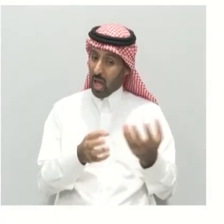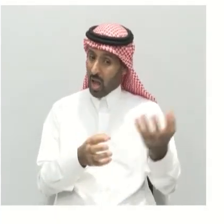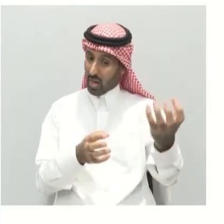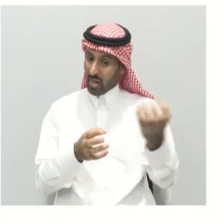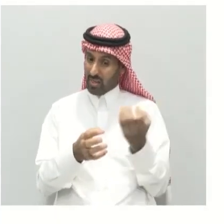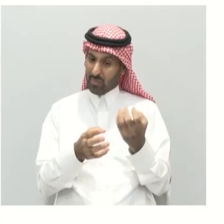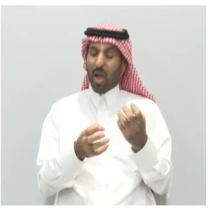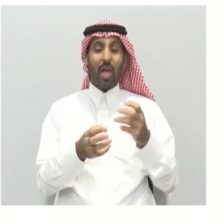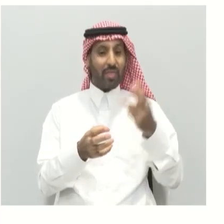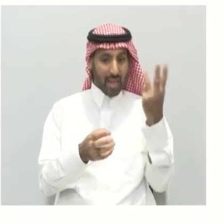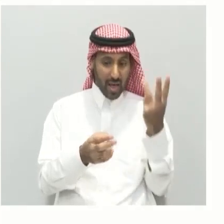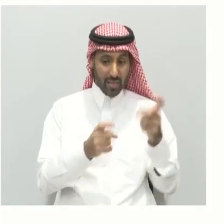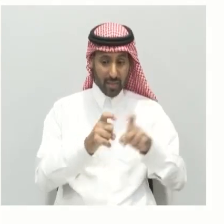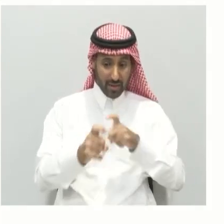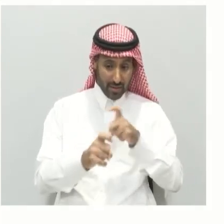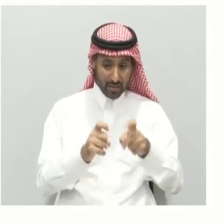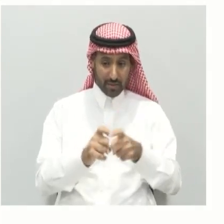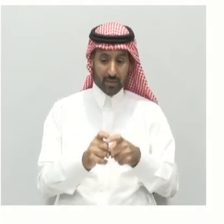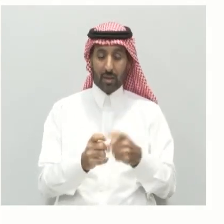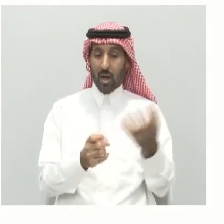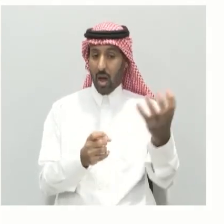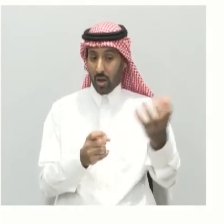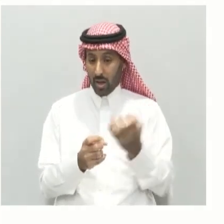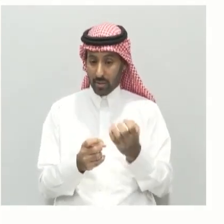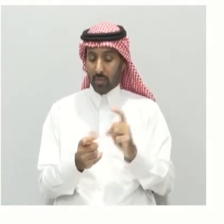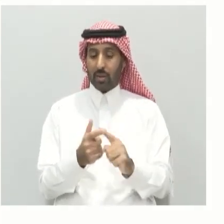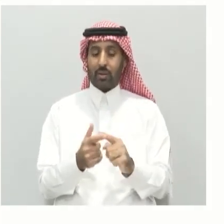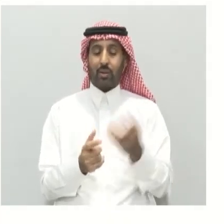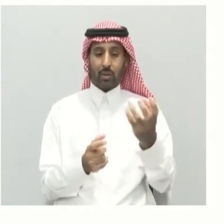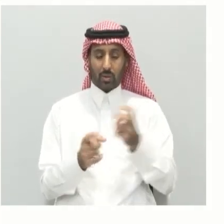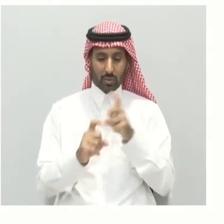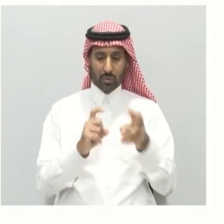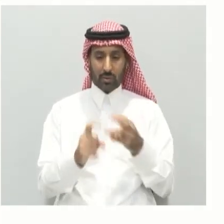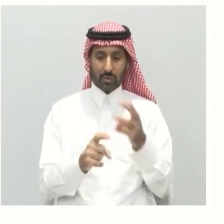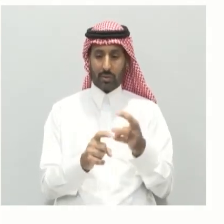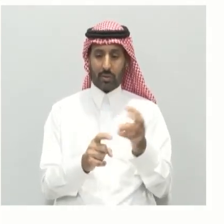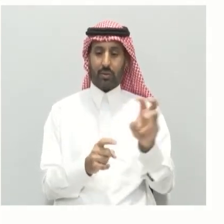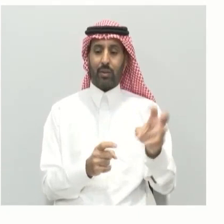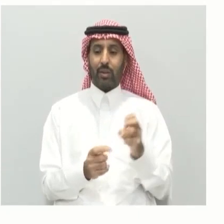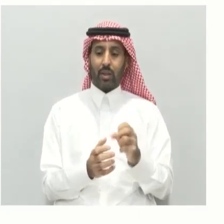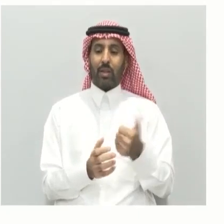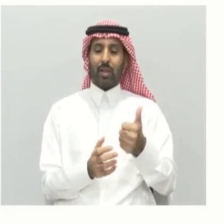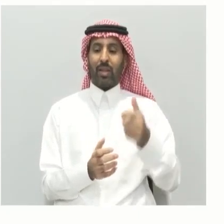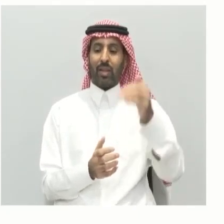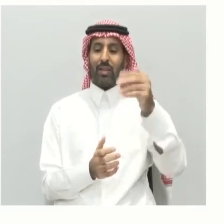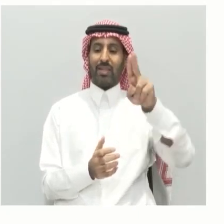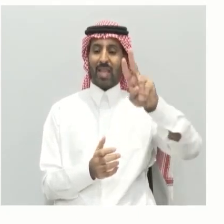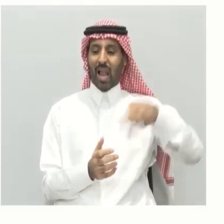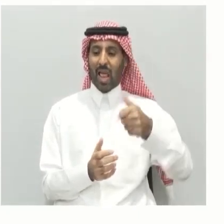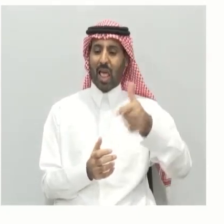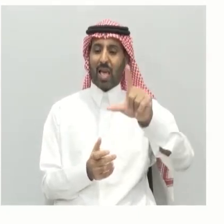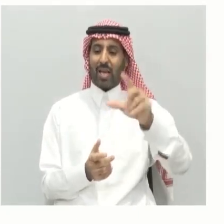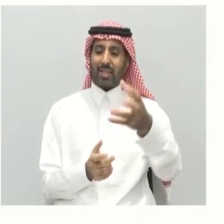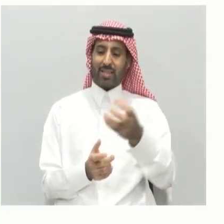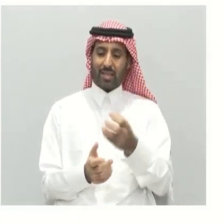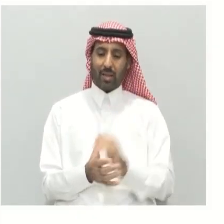ثلاثه الكترونات اذا في هذه الحاله كسب الكترونات كسب الكترونات وما دام انه كسب فانه النيتروجين حدث